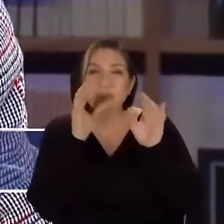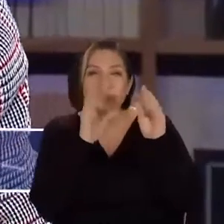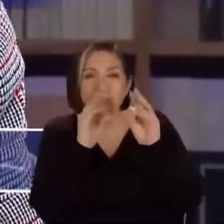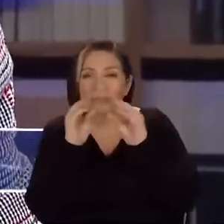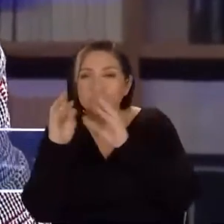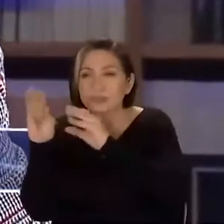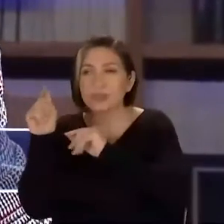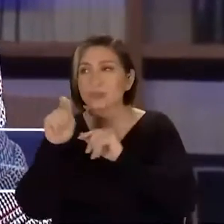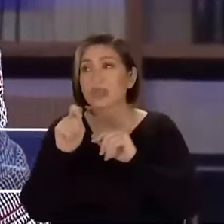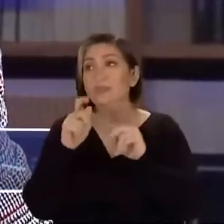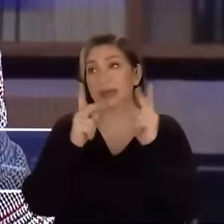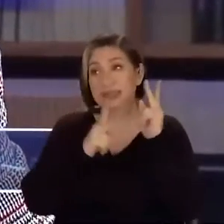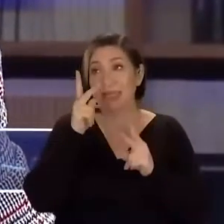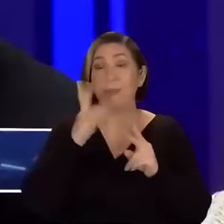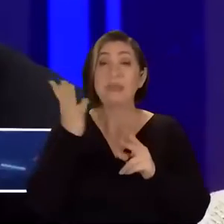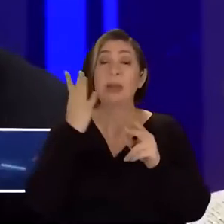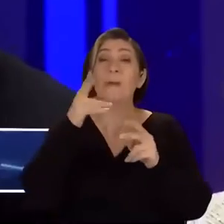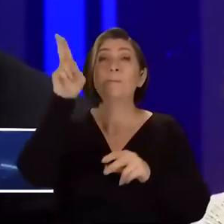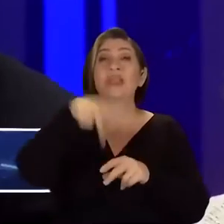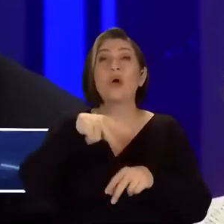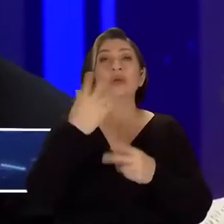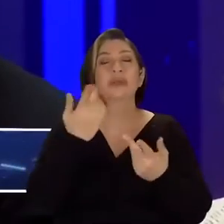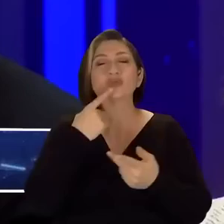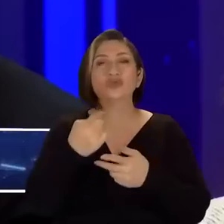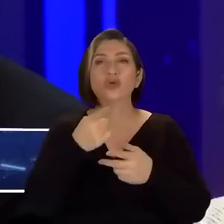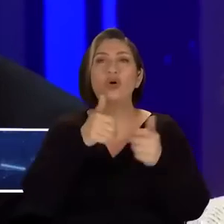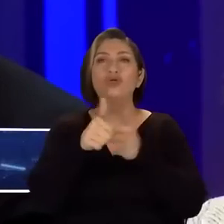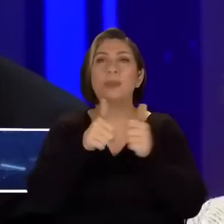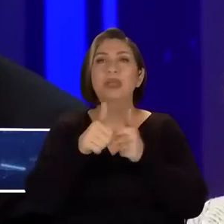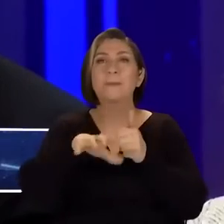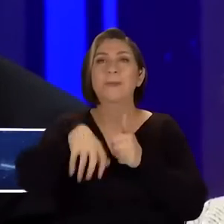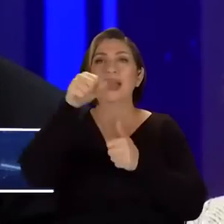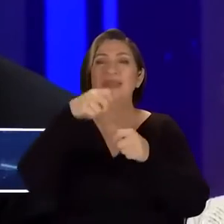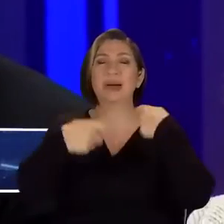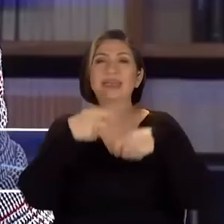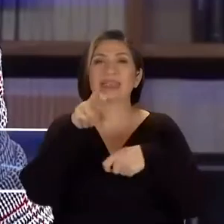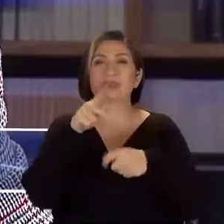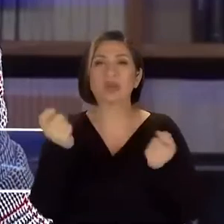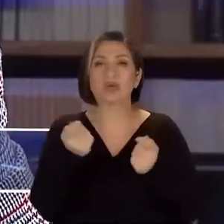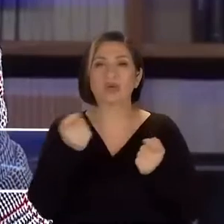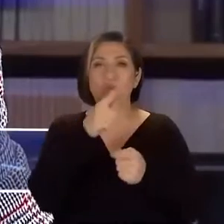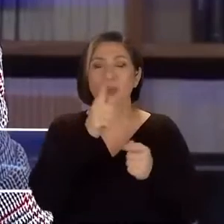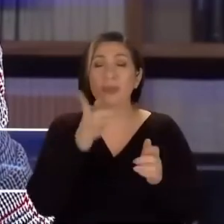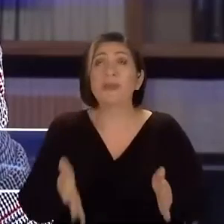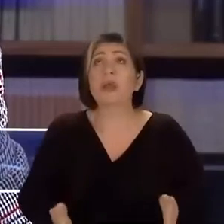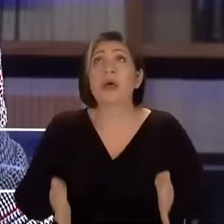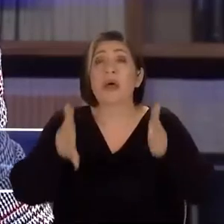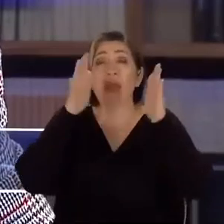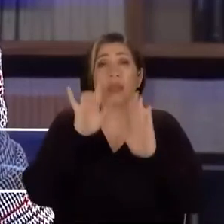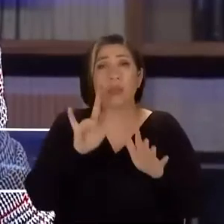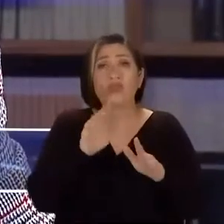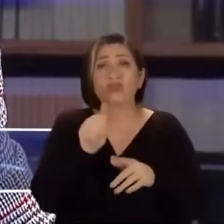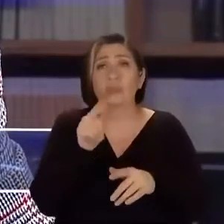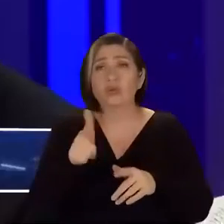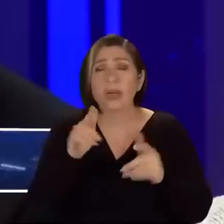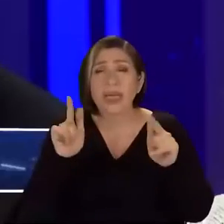yerlerde. Mesela işte biz Bitcoin ne diyoruz? Bir otomatik merkez bankası gibi çalışıyor. Bunun için bir bina kurmaya gerek yok, ona